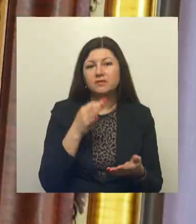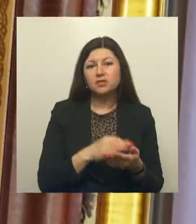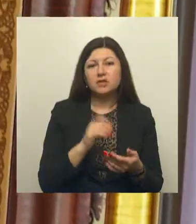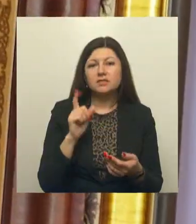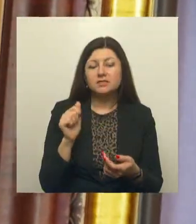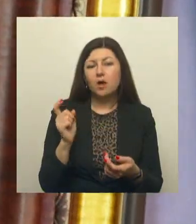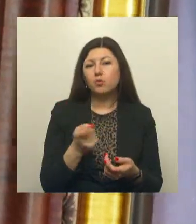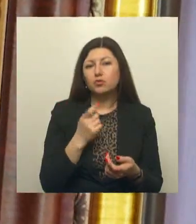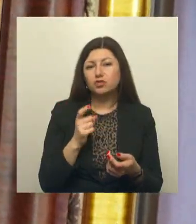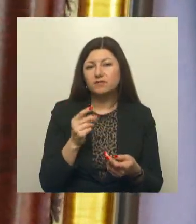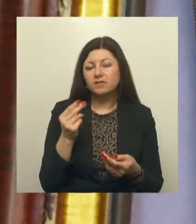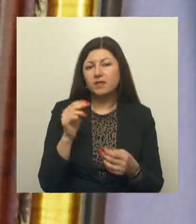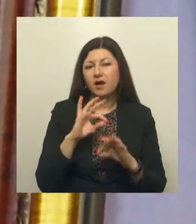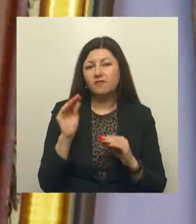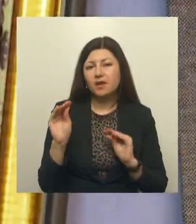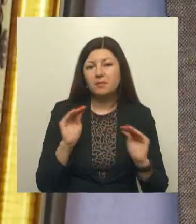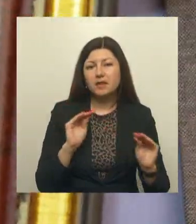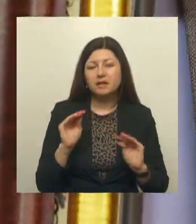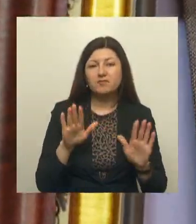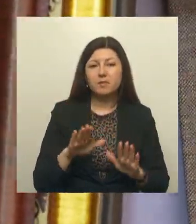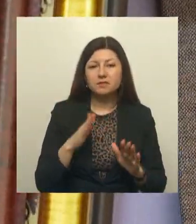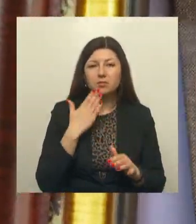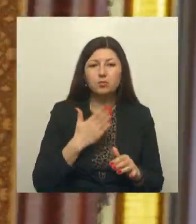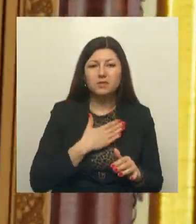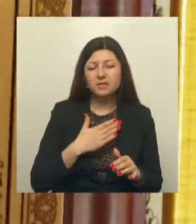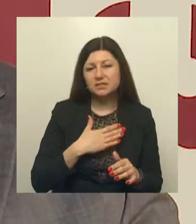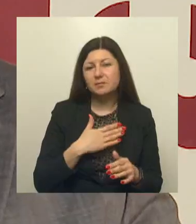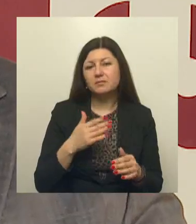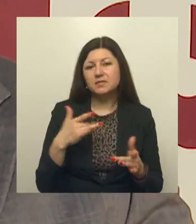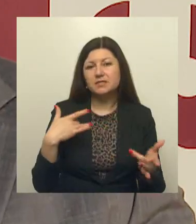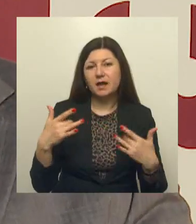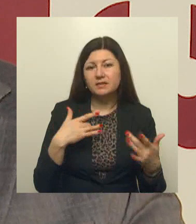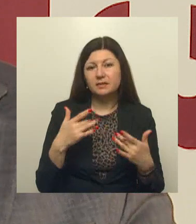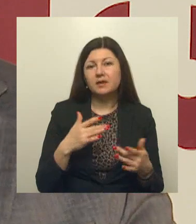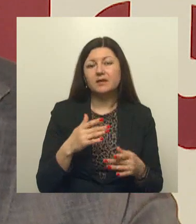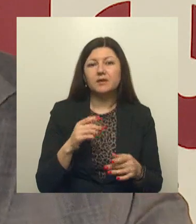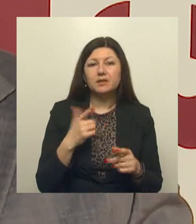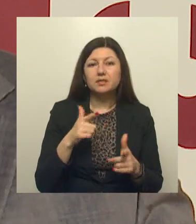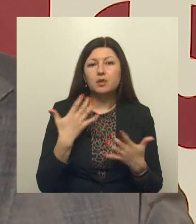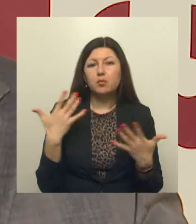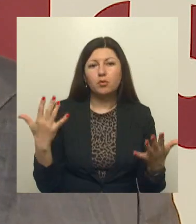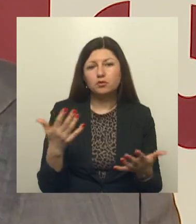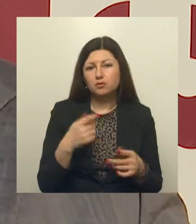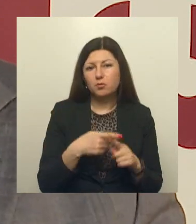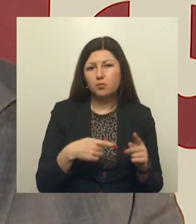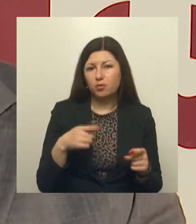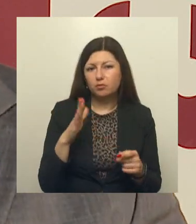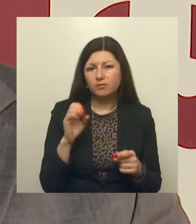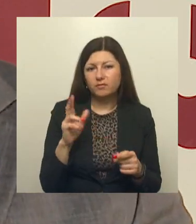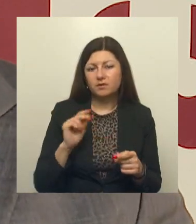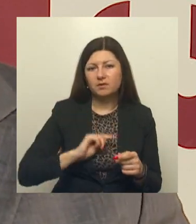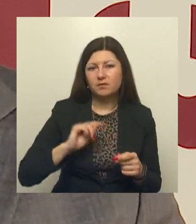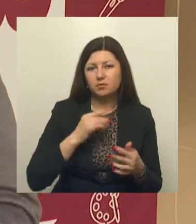художественное оформление в местном любительском театре «Родственные души», где больше полувека играют актеры из народа разных